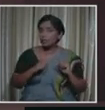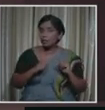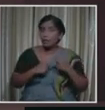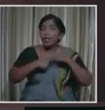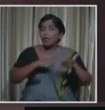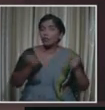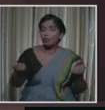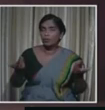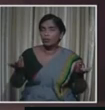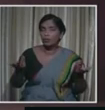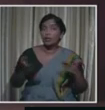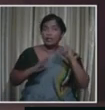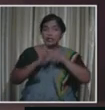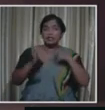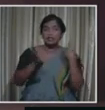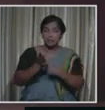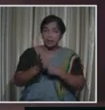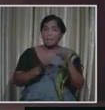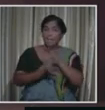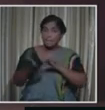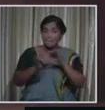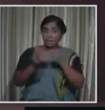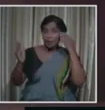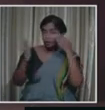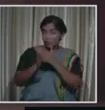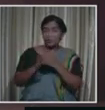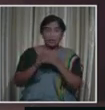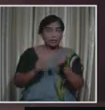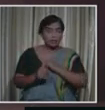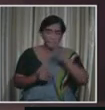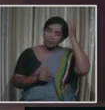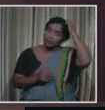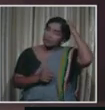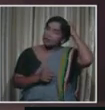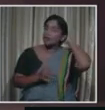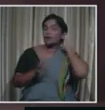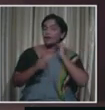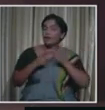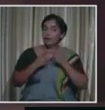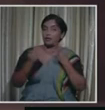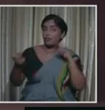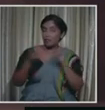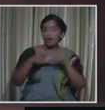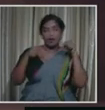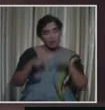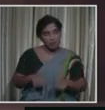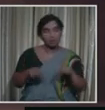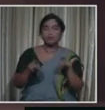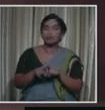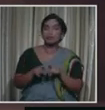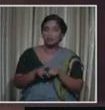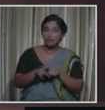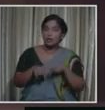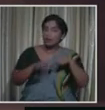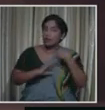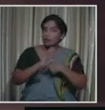Mukadhihitu. Eda JR Jayawardhan pajatan terwirodhi gamanate virudhava. Satangkar piyekar. Adat garu katana ketumuni.